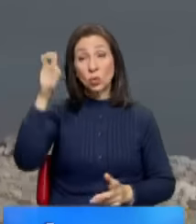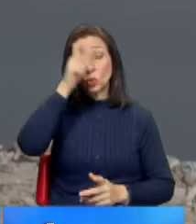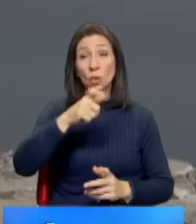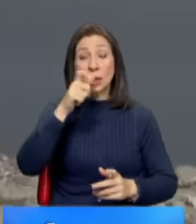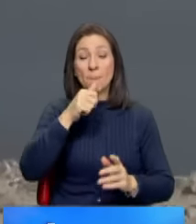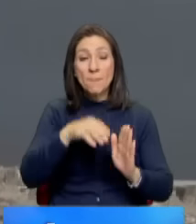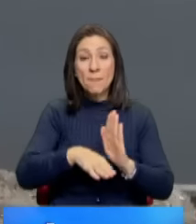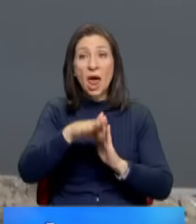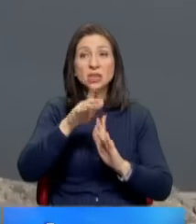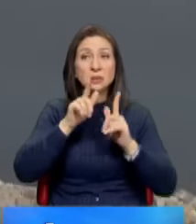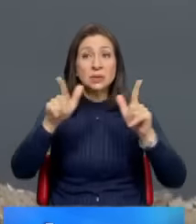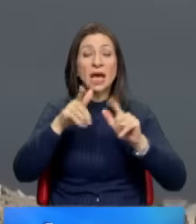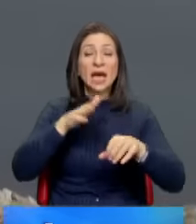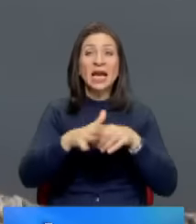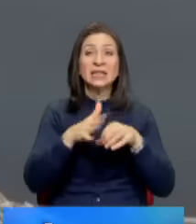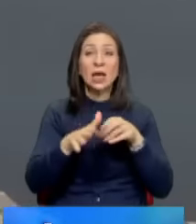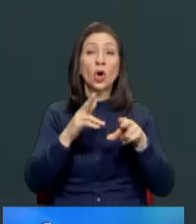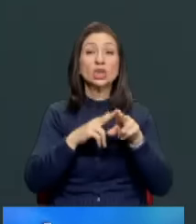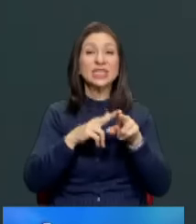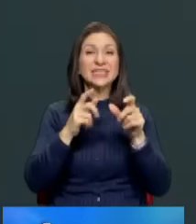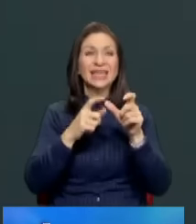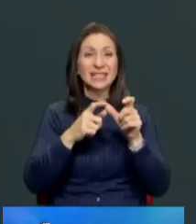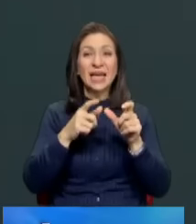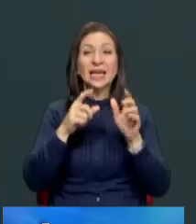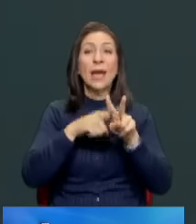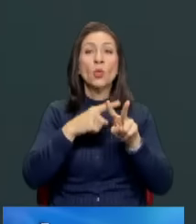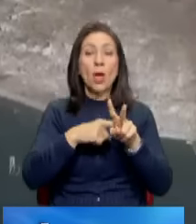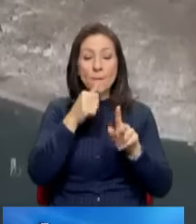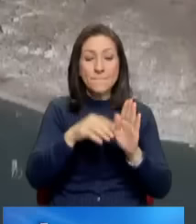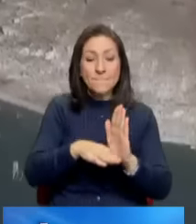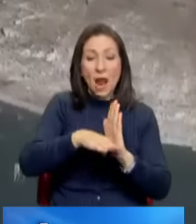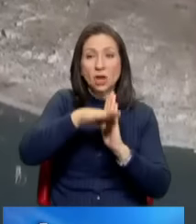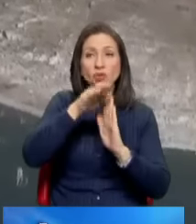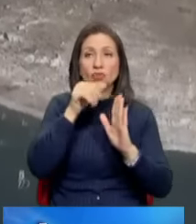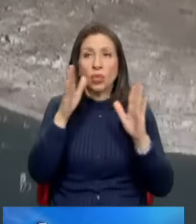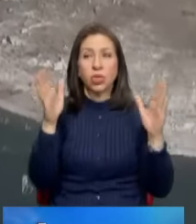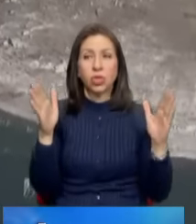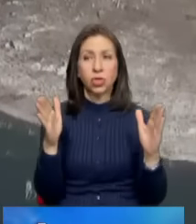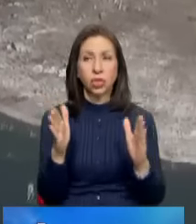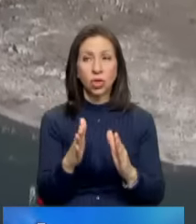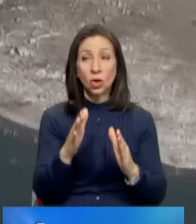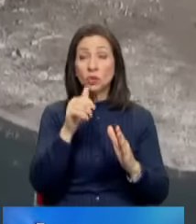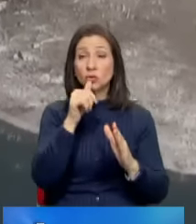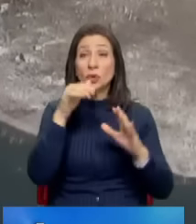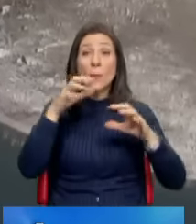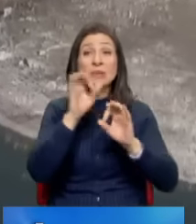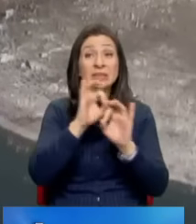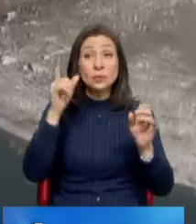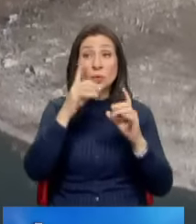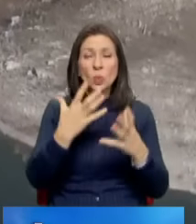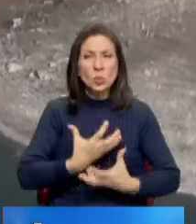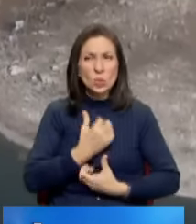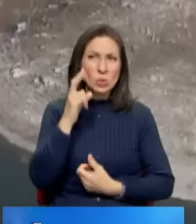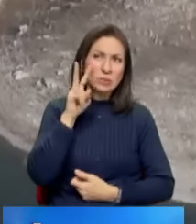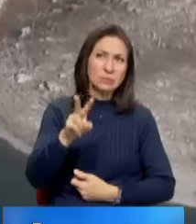Türkiye'nin barajları alarm veriyor. Kayseri'nin Kocasinan ilçesinde Yamula Barajı'nda su tamamen çekildi. Kuraklığın yarattığı içler acısı görüntü